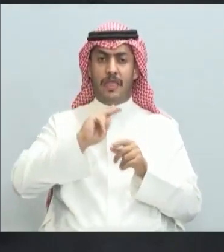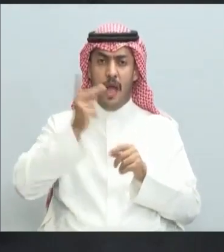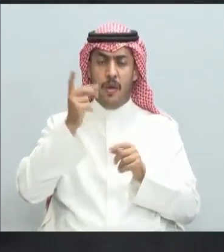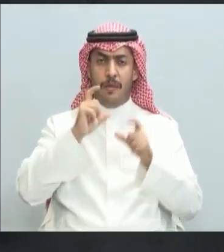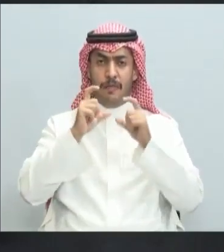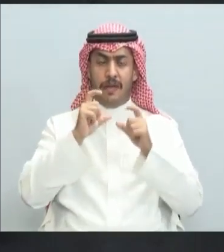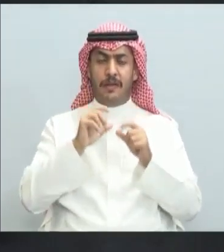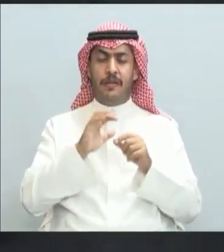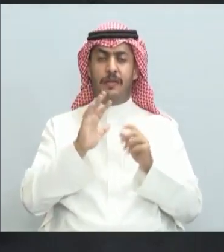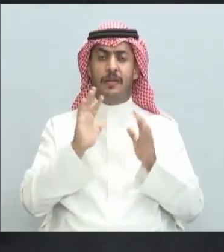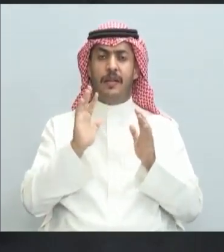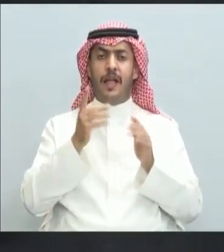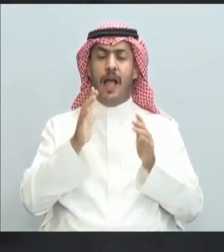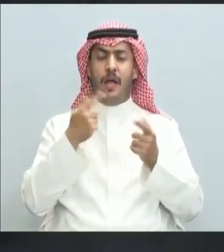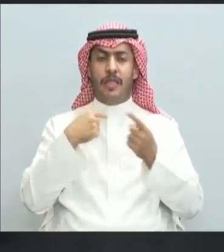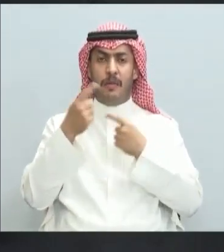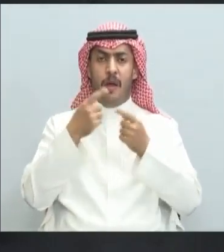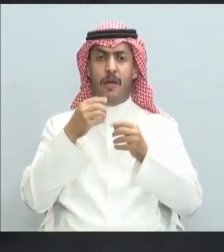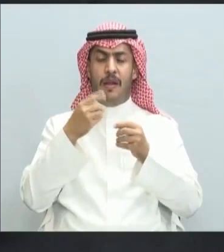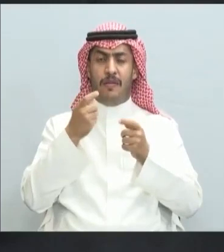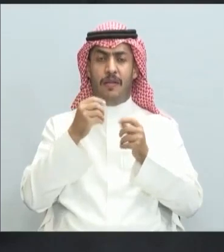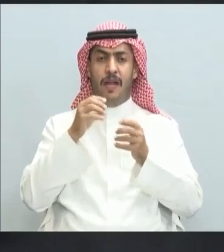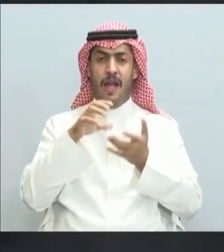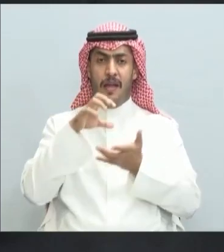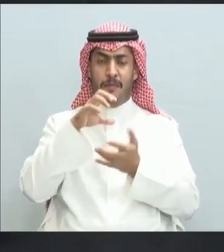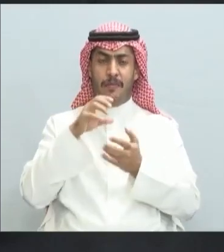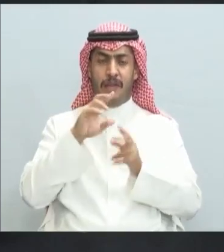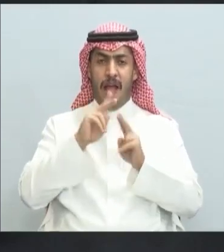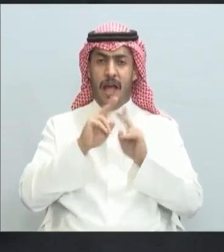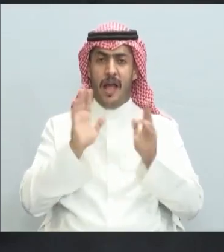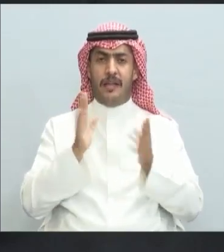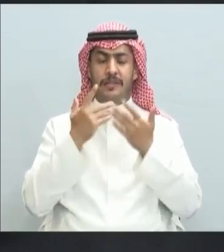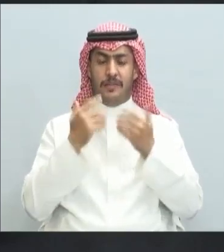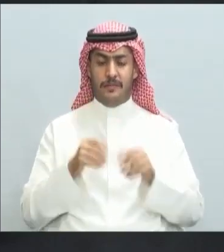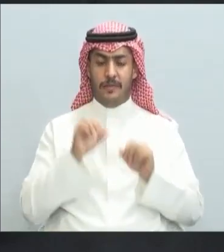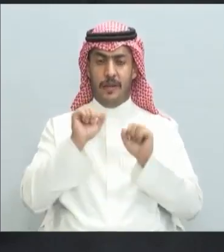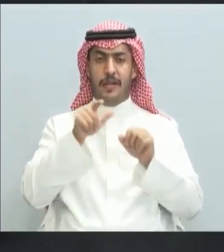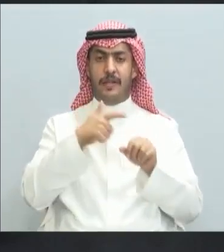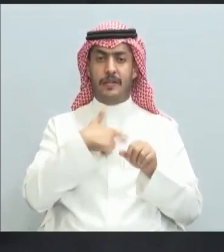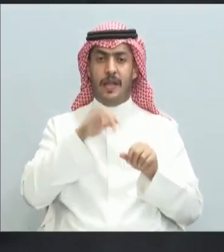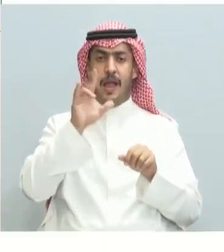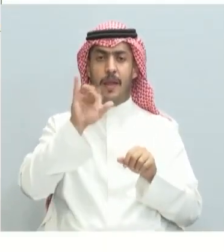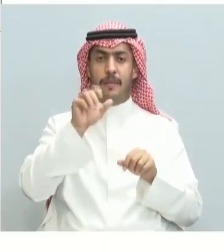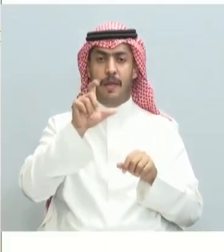بنكيه او تبادل سلع بسلع فهنا تعتبر جميعها من